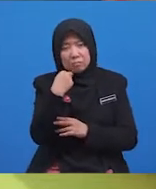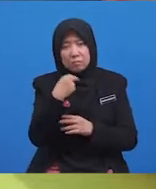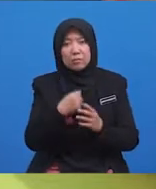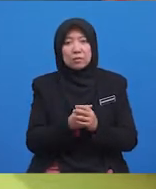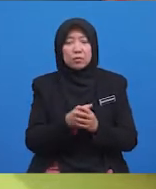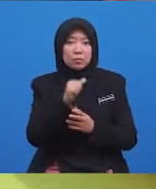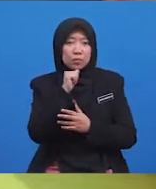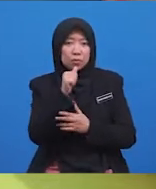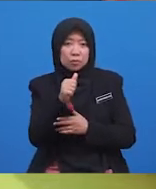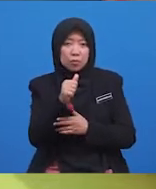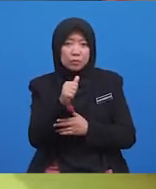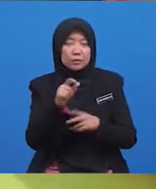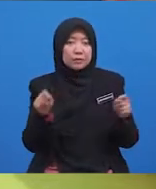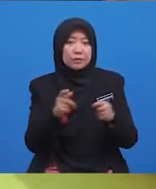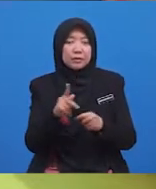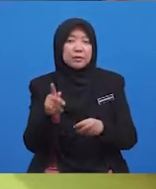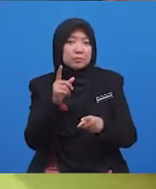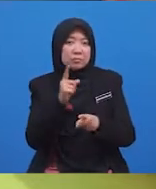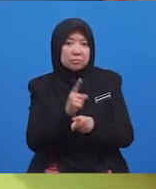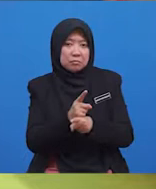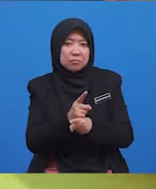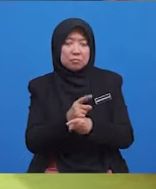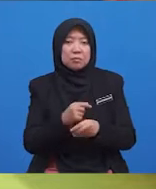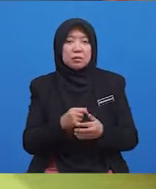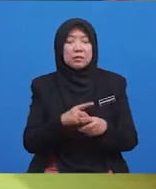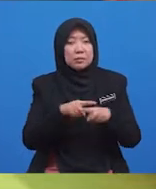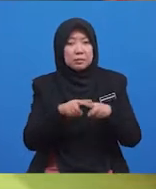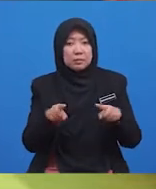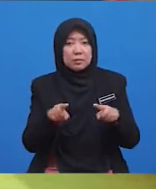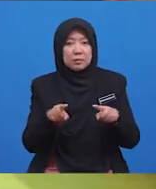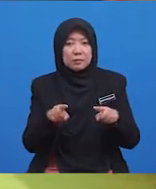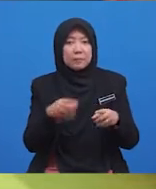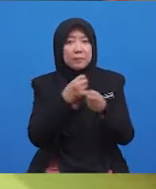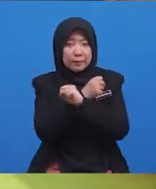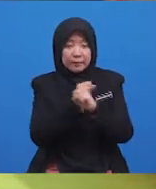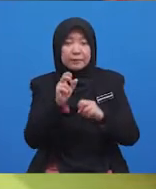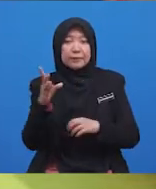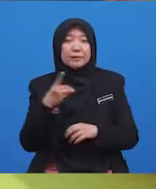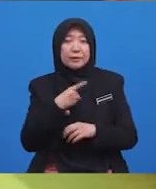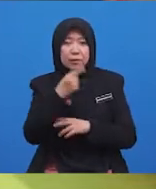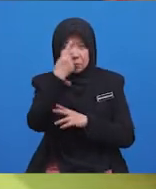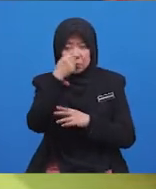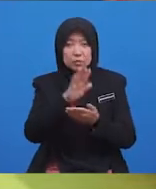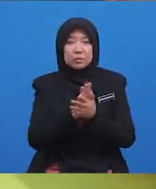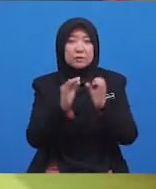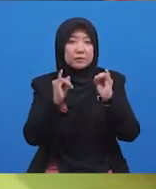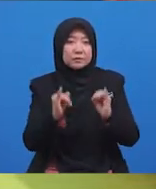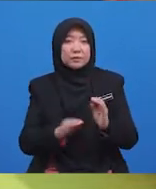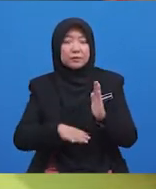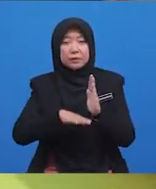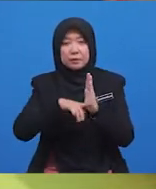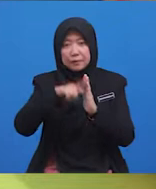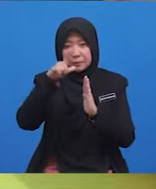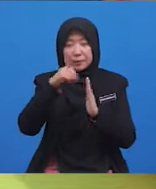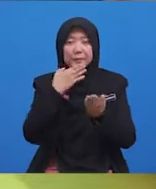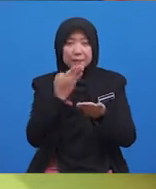masalah itu bukanlah tindakan yang bijak. Sebaliknya, mempersiapkan diri untuk menjadi insan yang